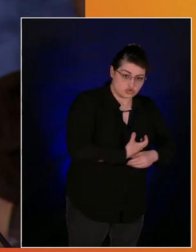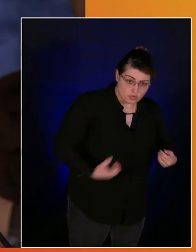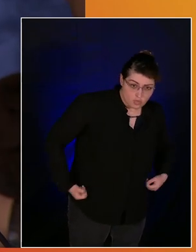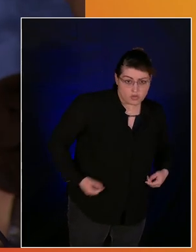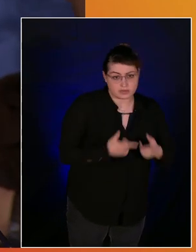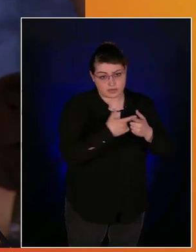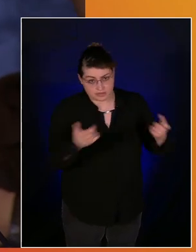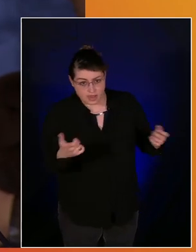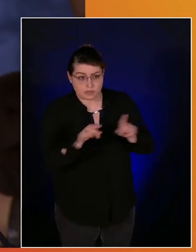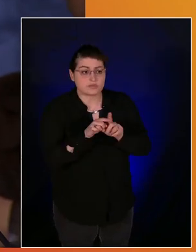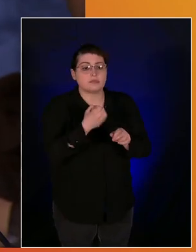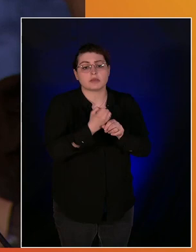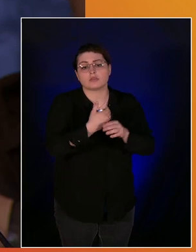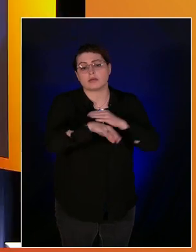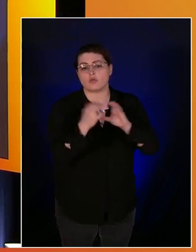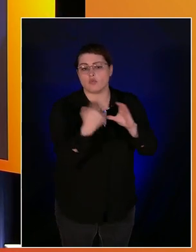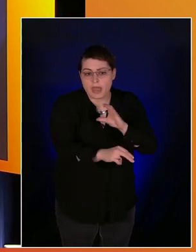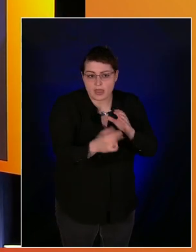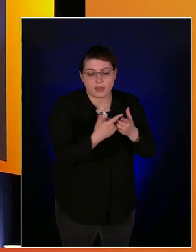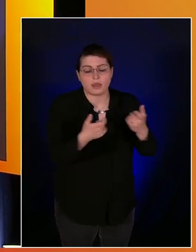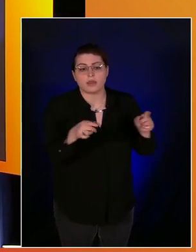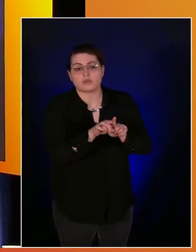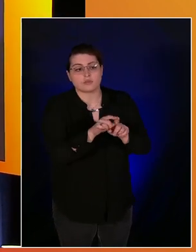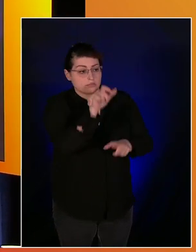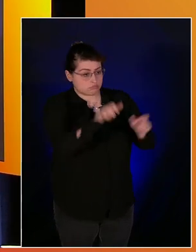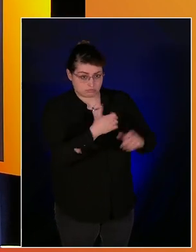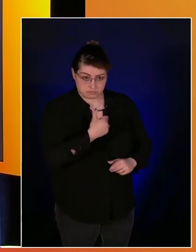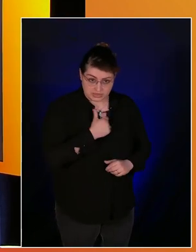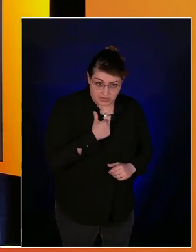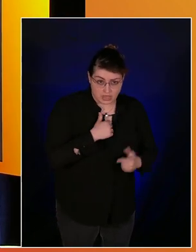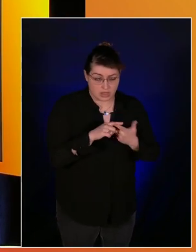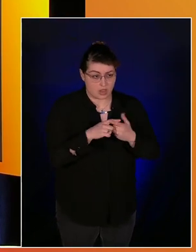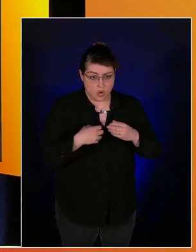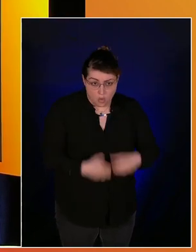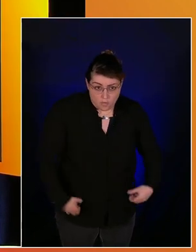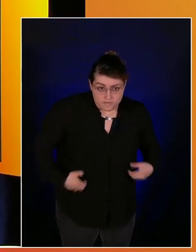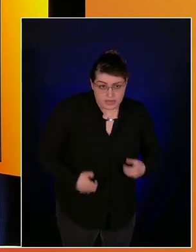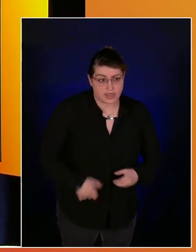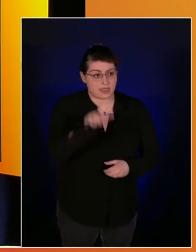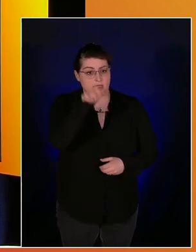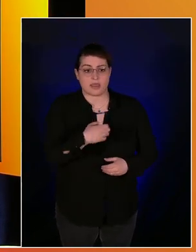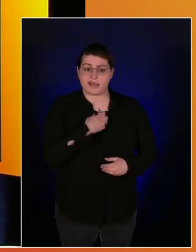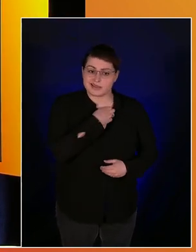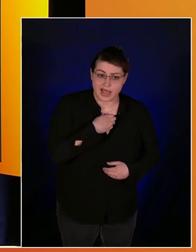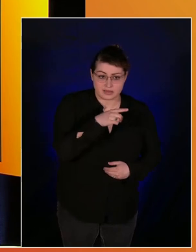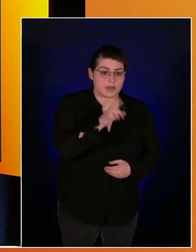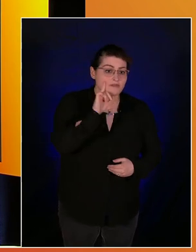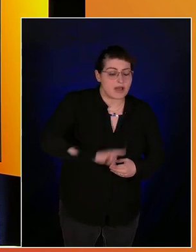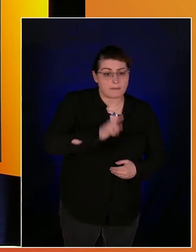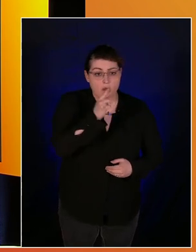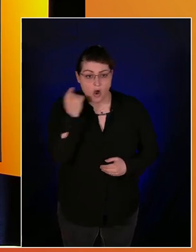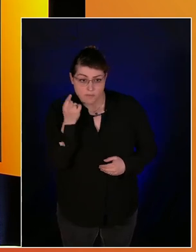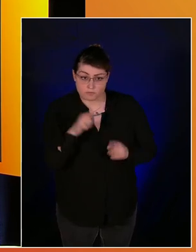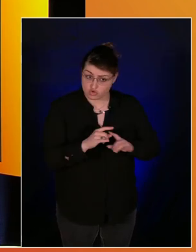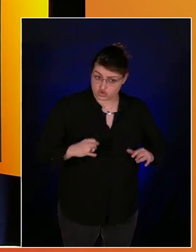ubérisés, des travailleurs à statut aux salariés du privé, de l'ouvrier au cadre, des femmes et des hommes,